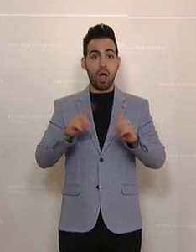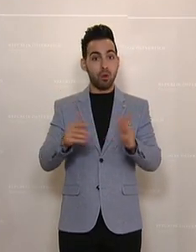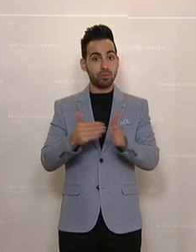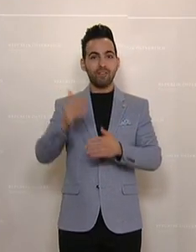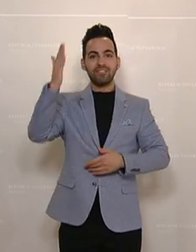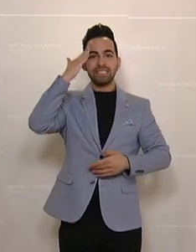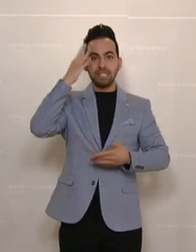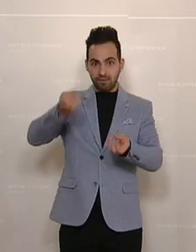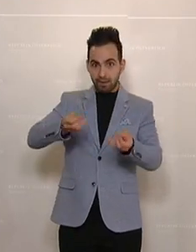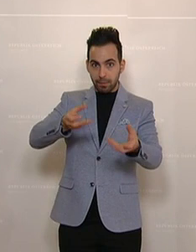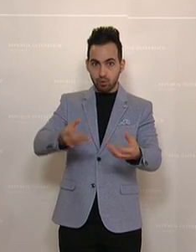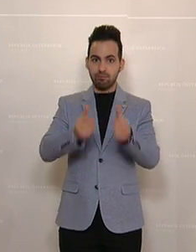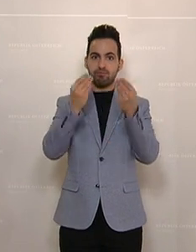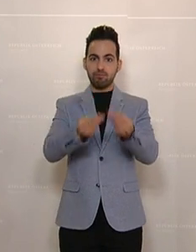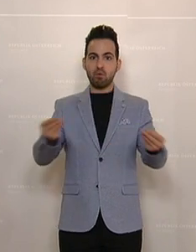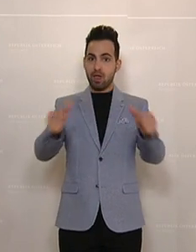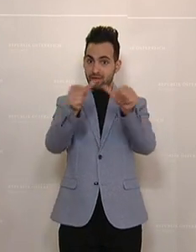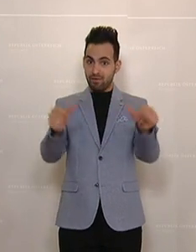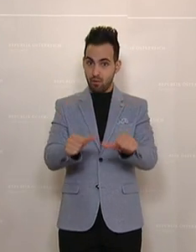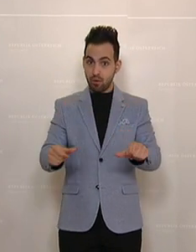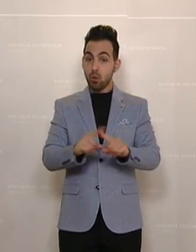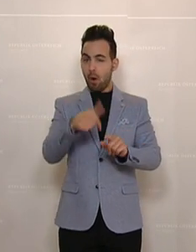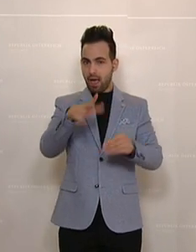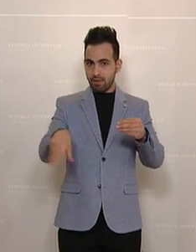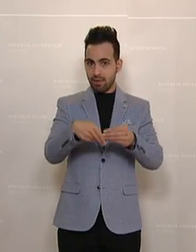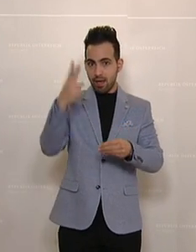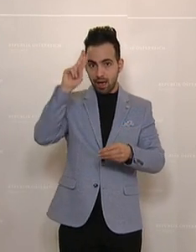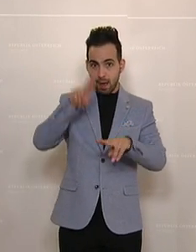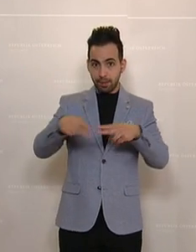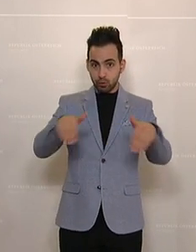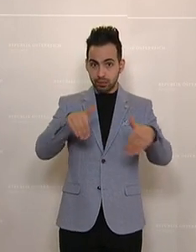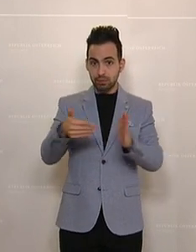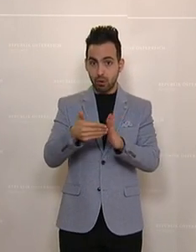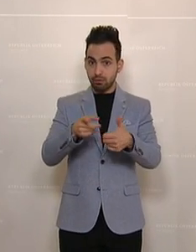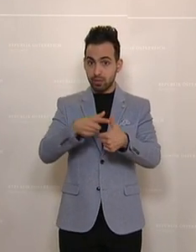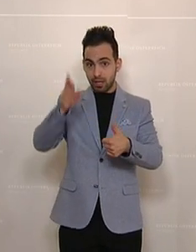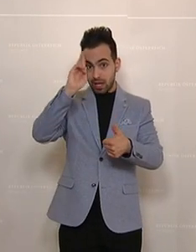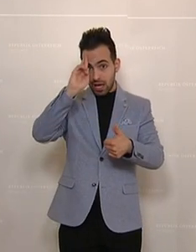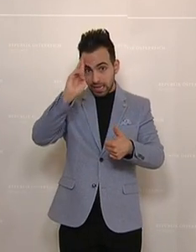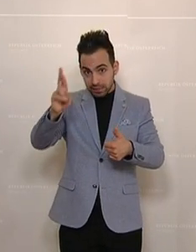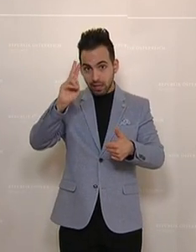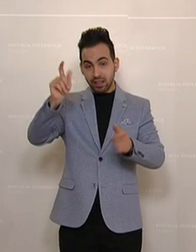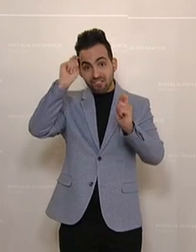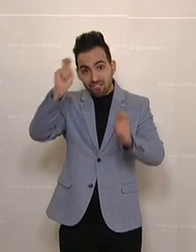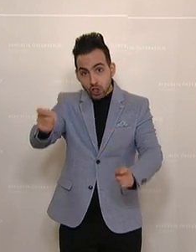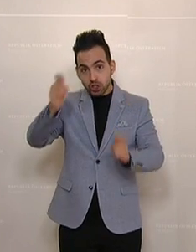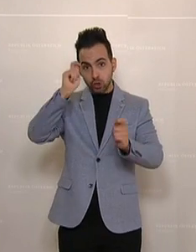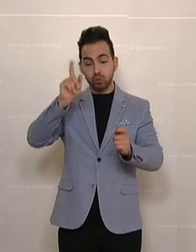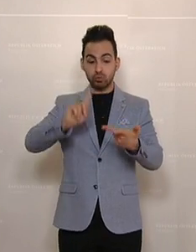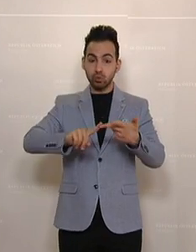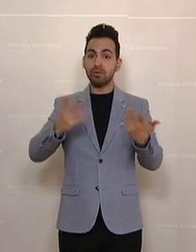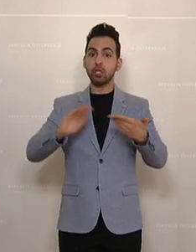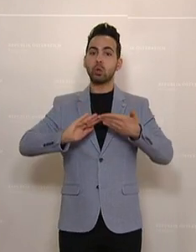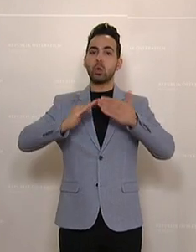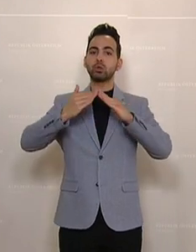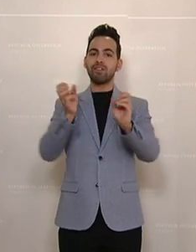der Wissensvermittlung. Und noch was braucht es, Herr Bildungsminister? Respekt, Wertschätzung und